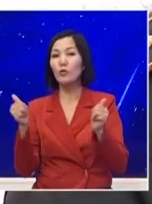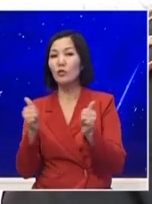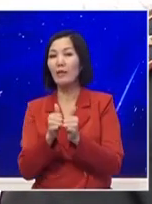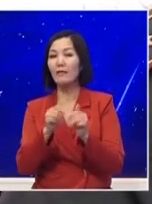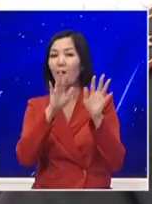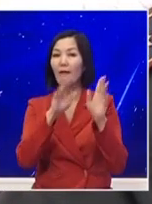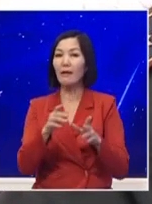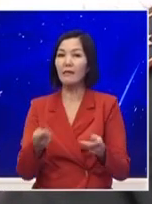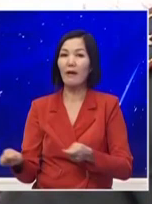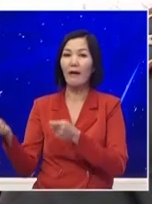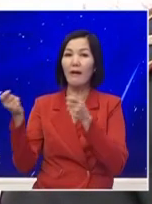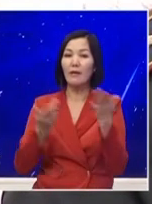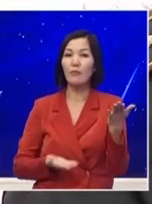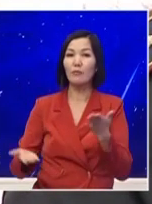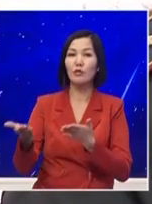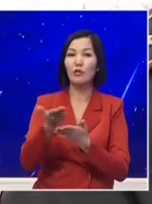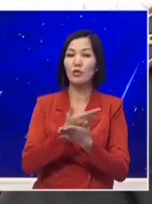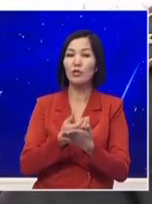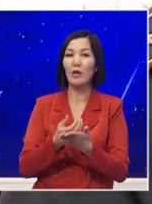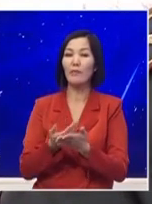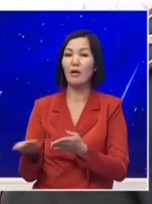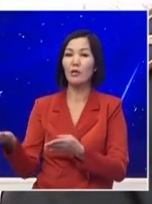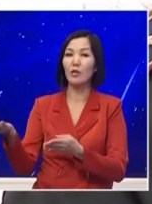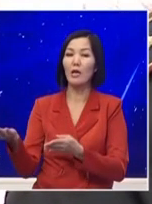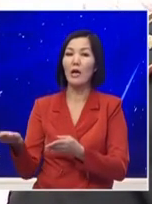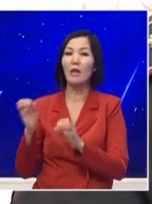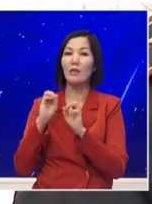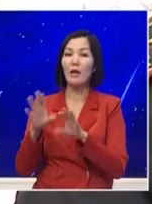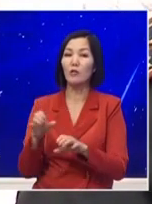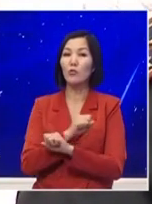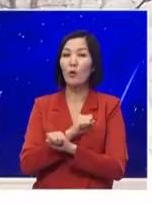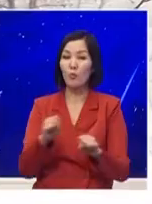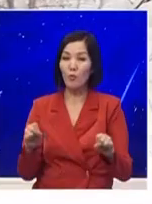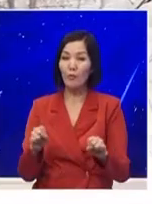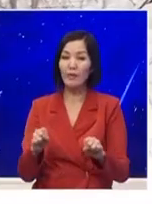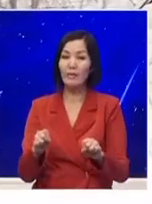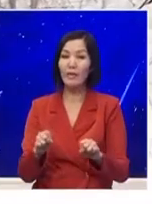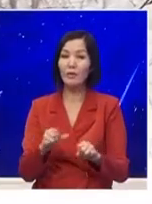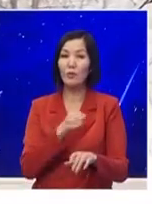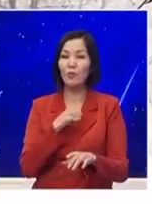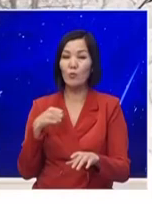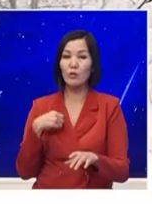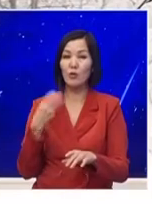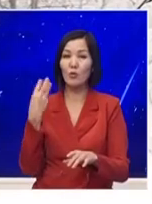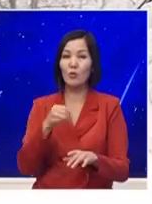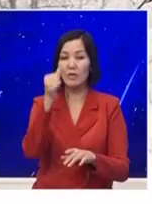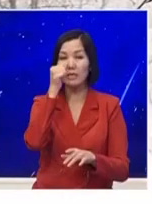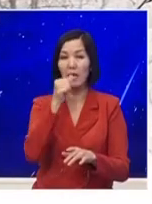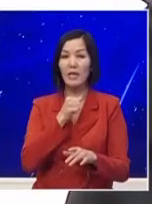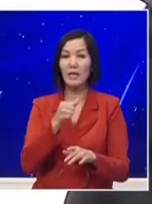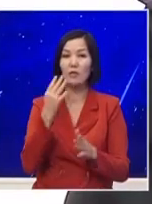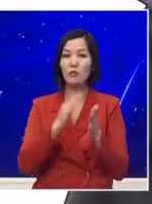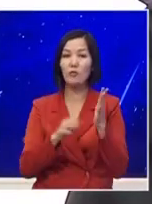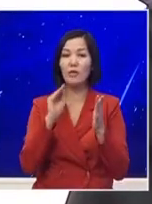салынған. Мұндай жағдайлар орын алды. Хаттама толтырылып, заң бұзғандар айыппұл арқалайды. Жеке тұлғалар 30 айлық есептік көрсеткіш, яғни 90